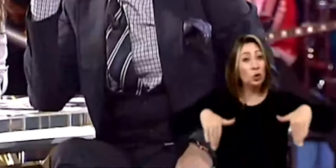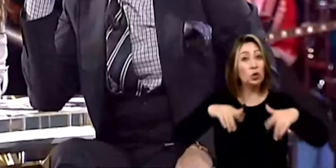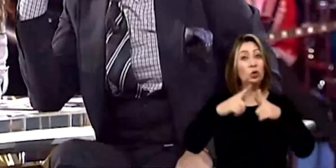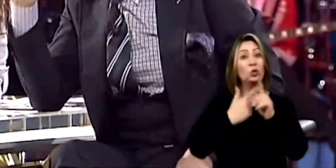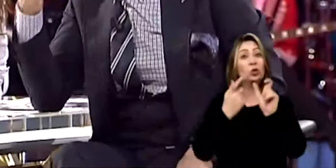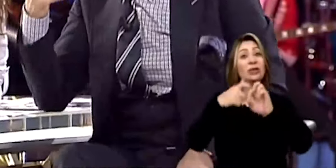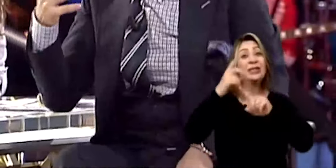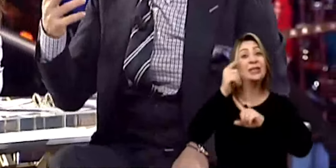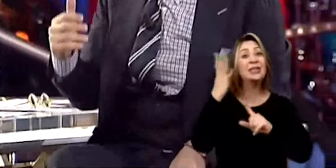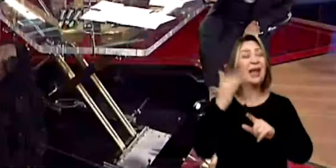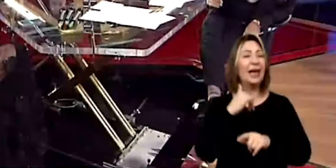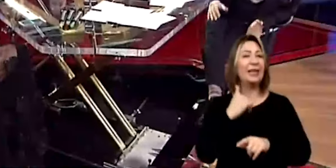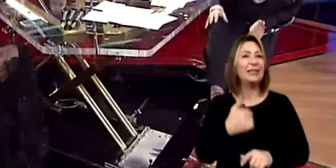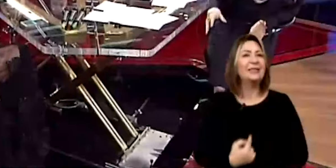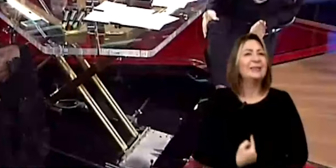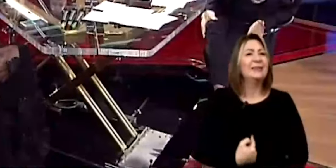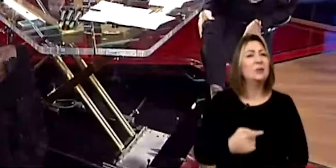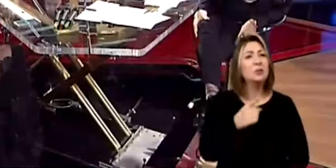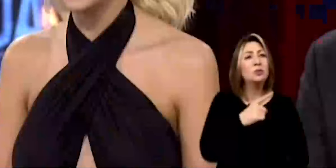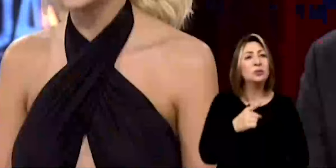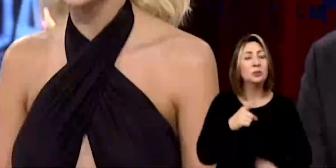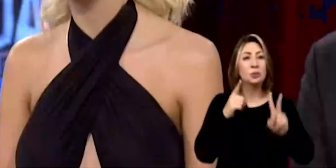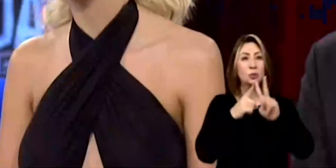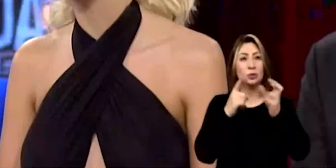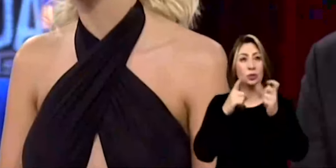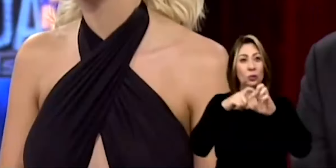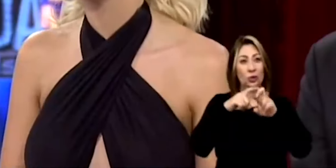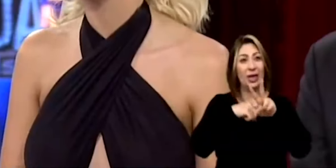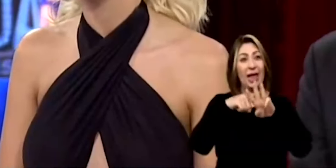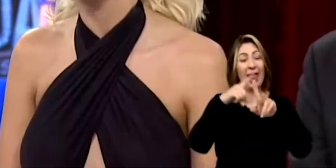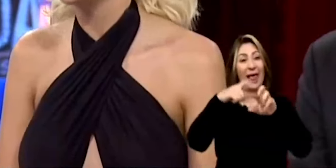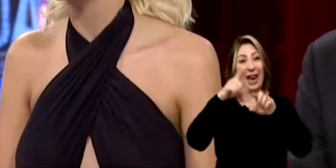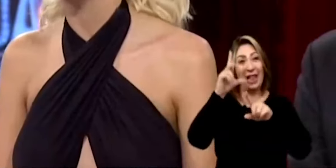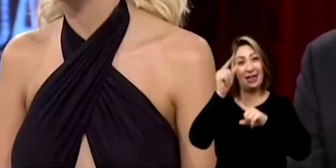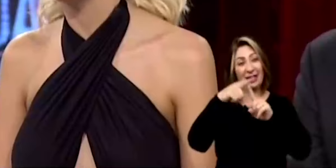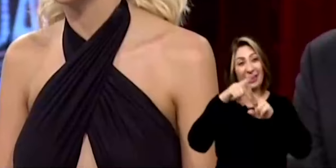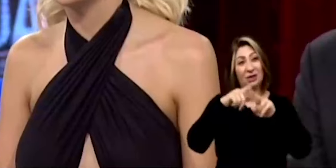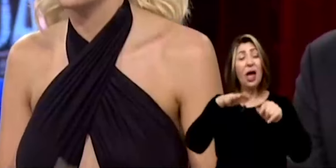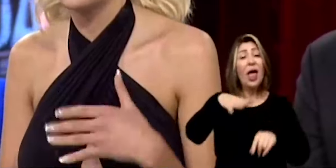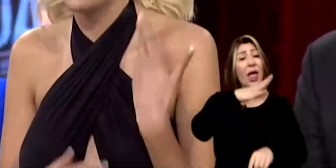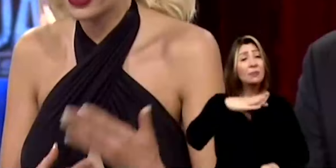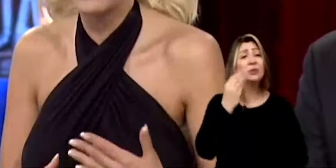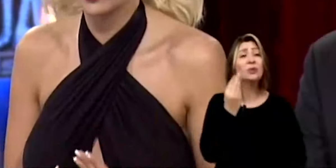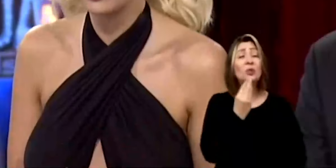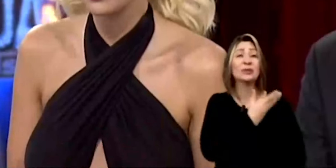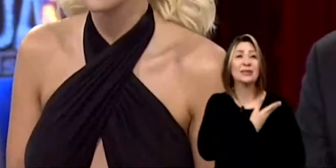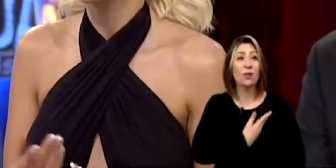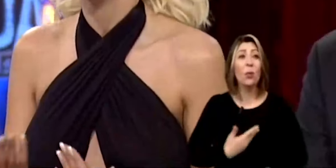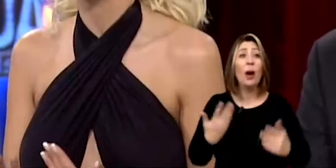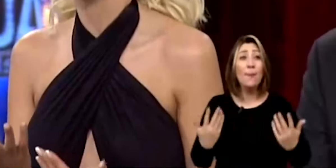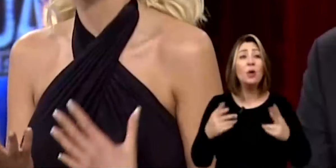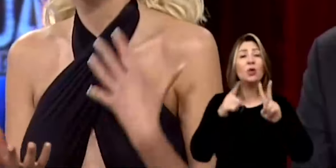Jüriden kime daha yakın hissediyordunuz kendinizi yarışma boyunca? Nur Yerlitaş. Nur Yerlitaş tabii ki. Hepsini çok çok çok çok, çok seviyorum